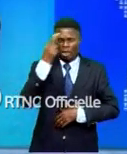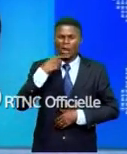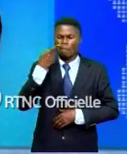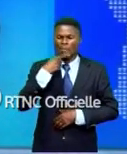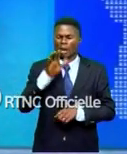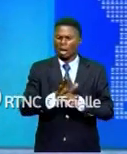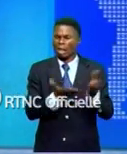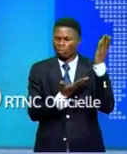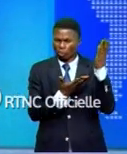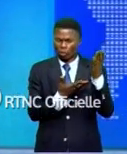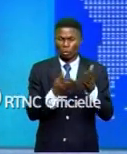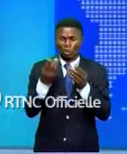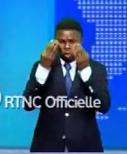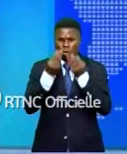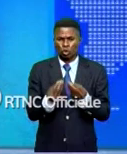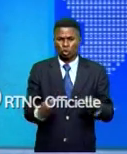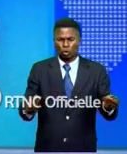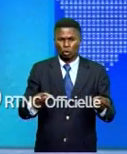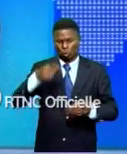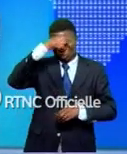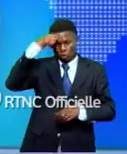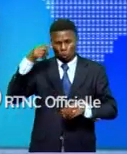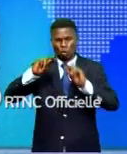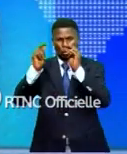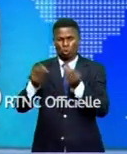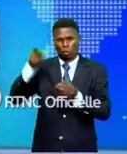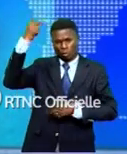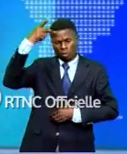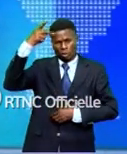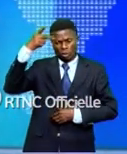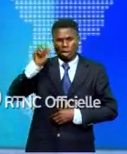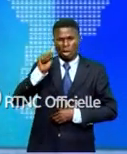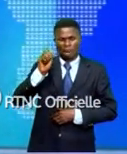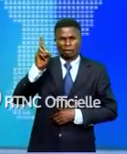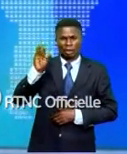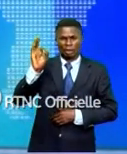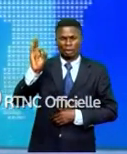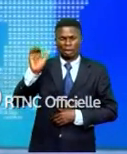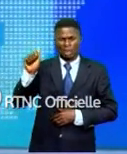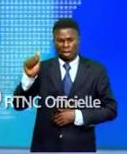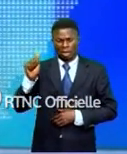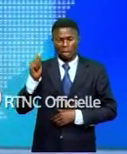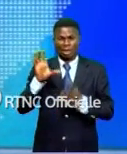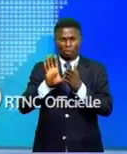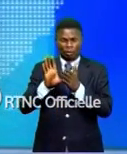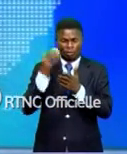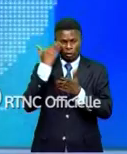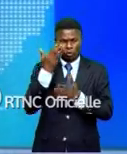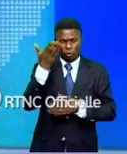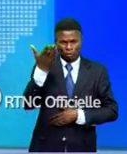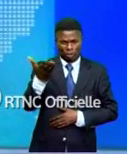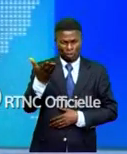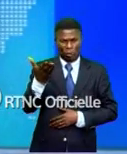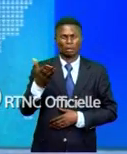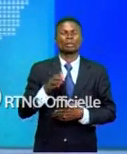la résolution à un moment donné de la crise au sein du regroupement politique FDCA. Le tout dans ce condensé signé Sandra Nyangui sur